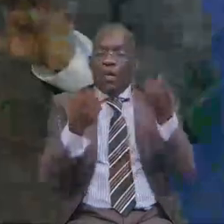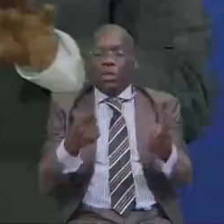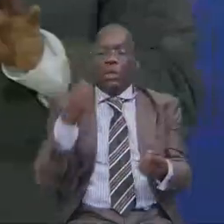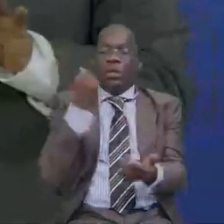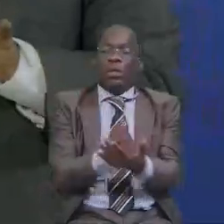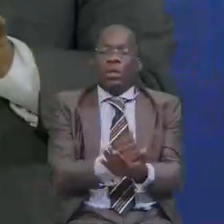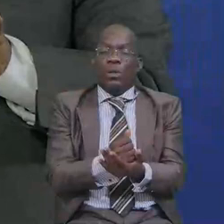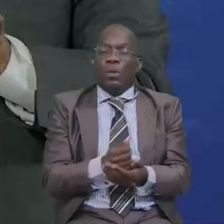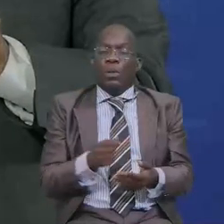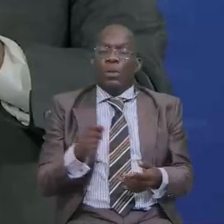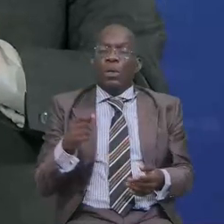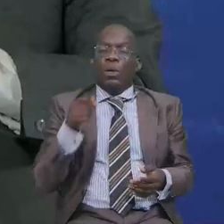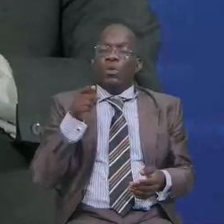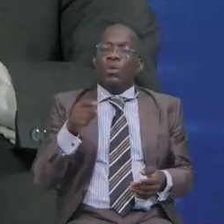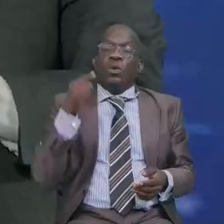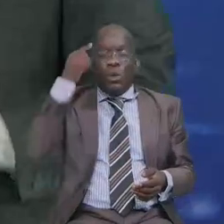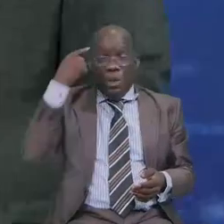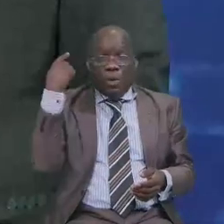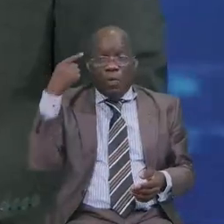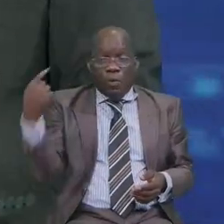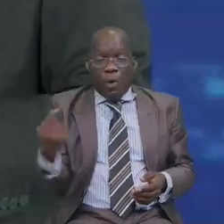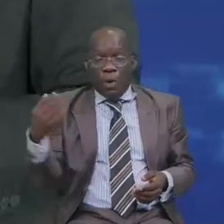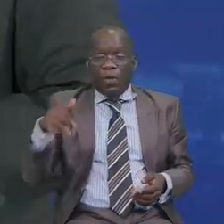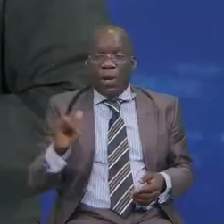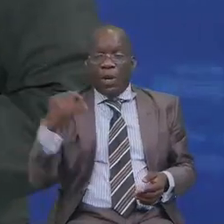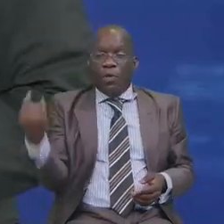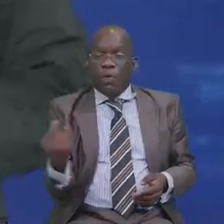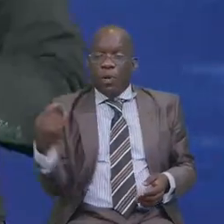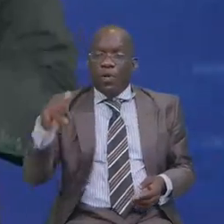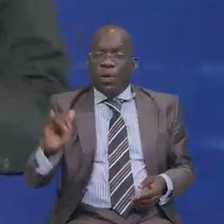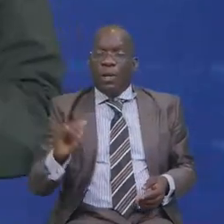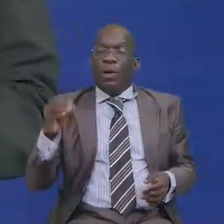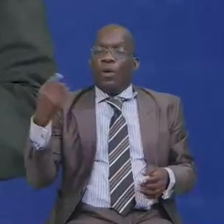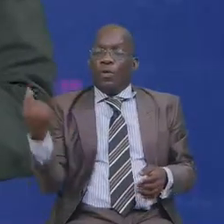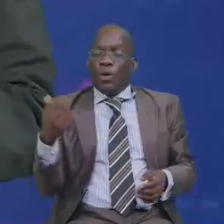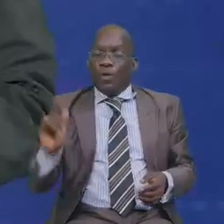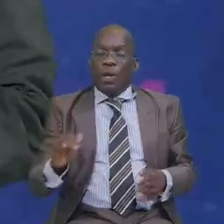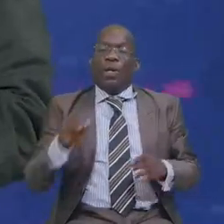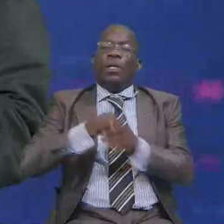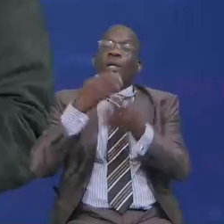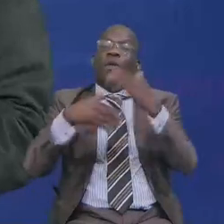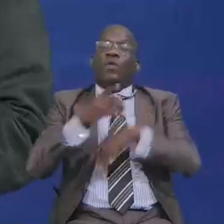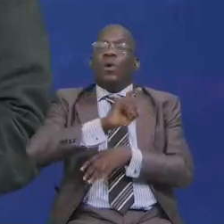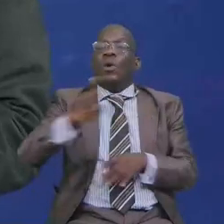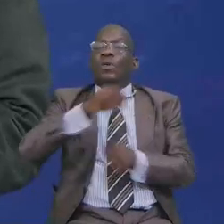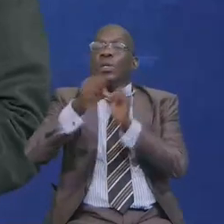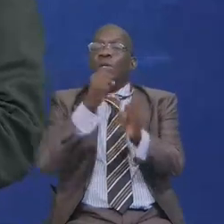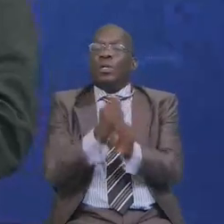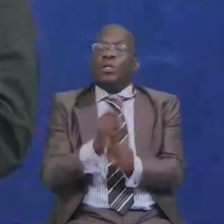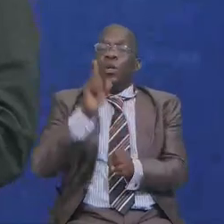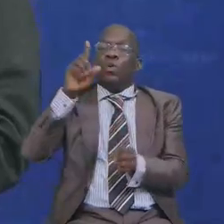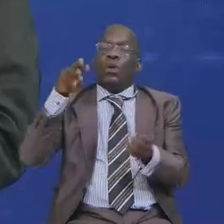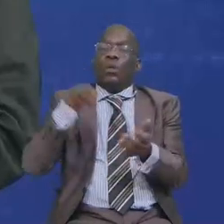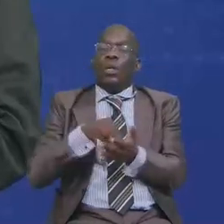Et quand tu penses à l'éternité, au ciel, pour toujours, pendant 100 ans, 1000 ans, pendant